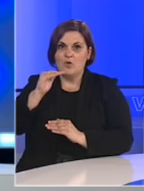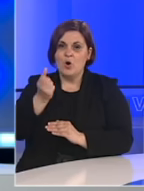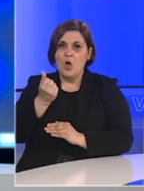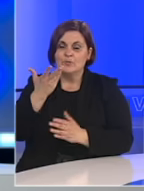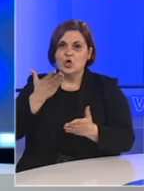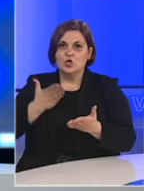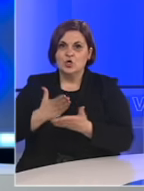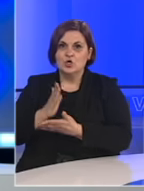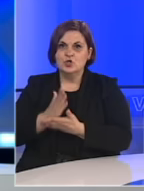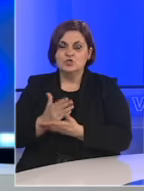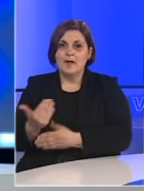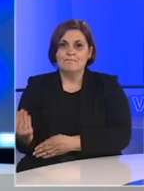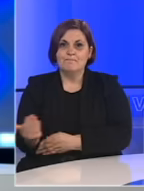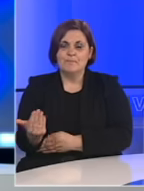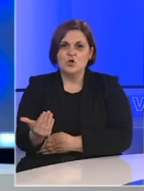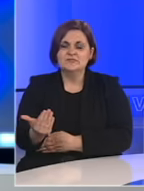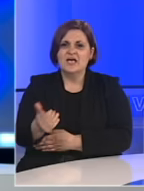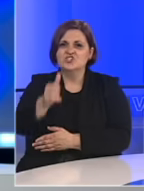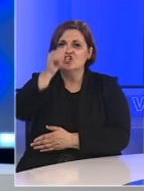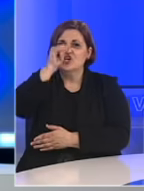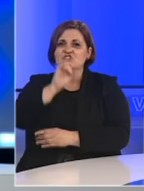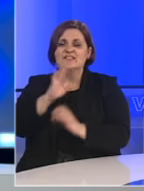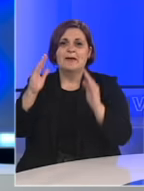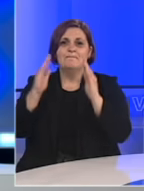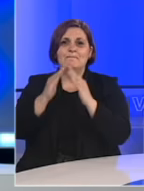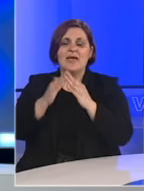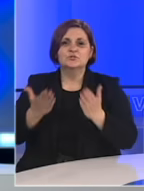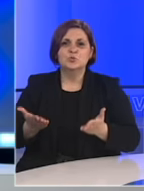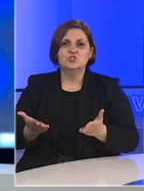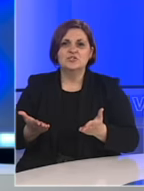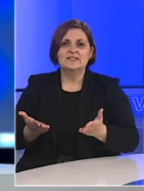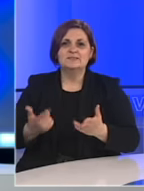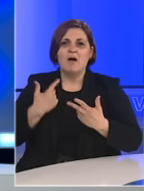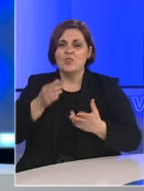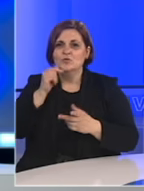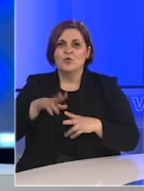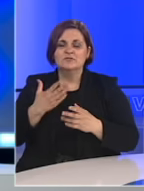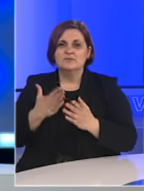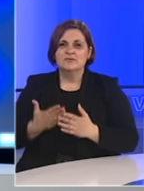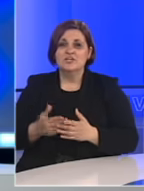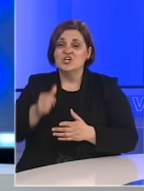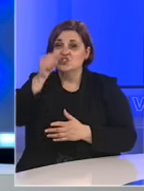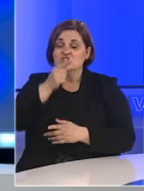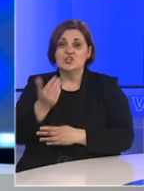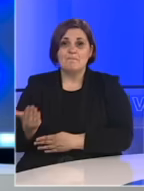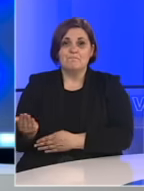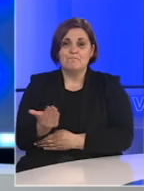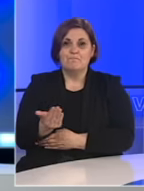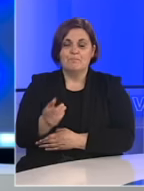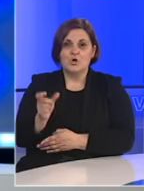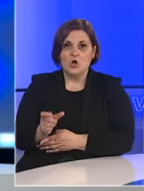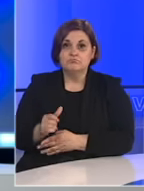broja slučajeva prosjačenja, i šta je sa beskućnicima u kantonu Sarajevo? Što se tiče